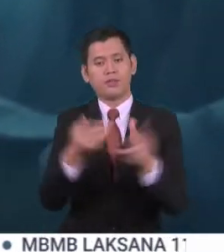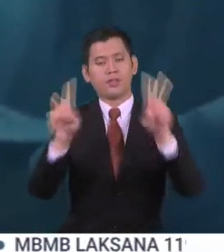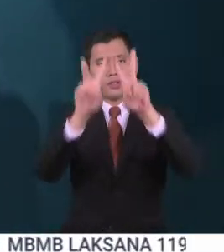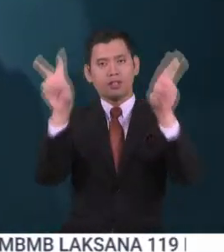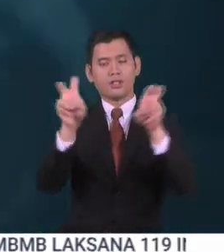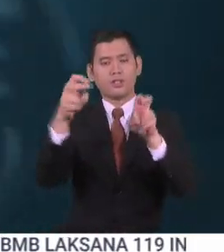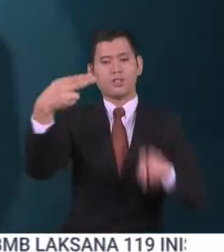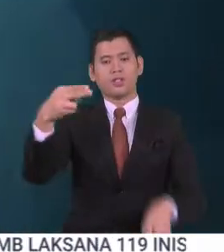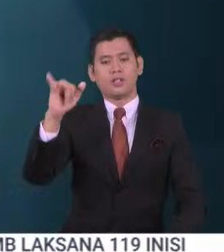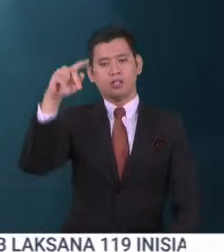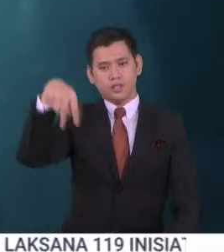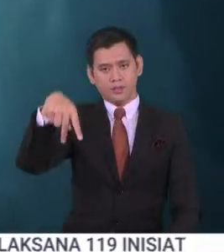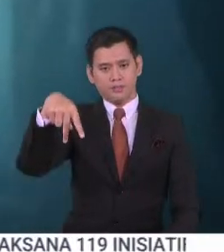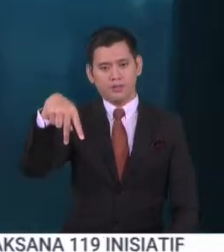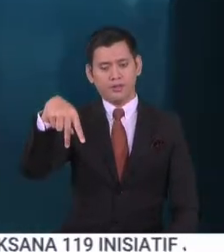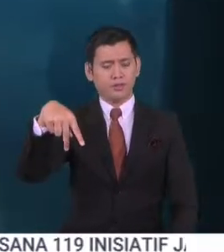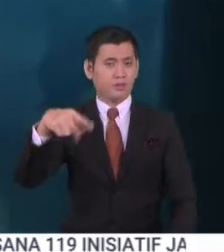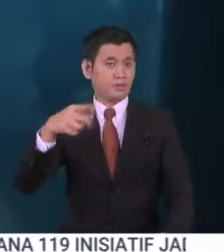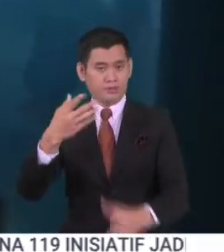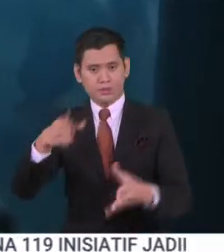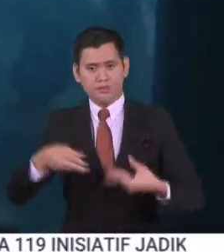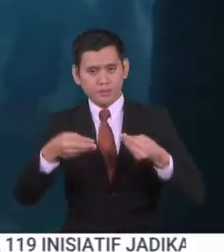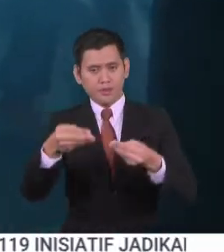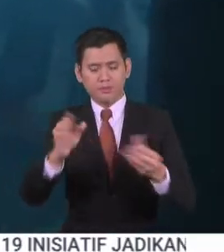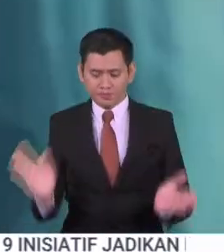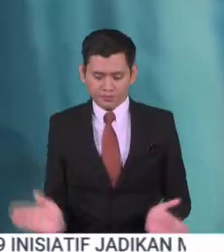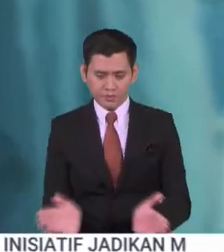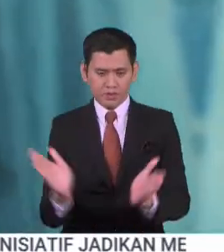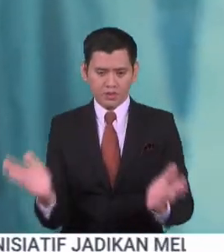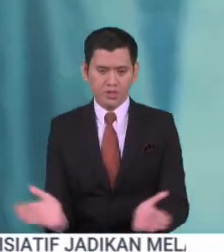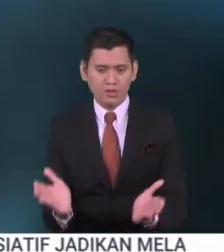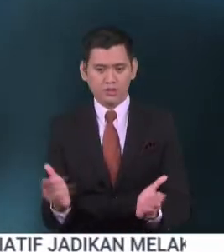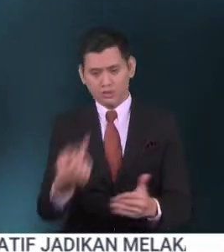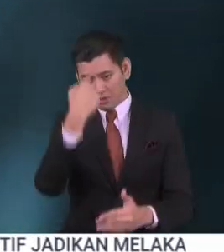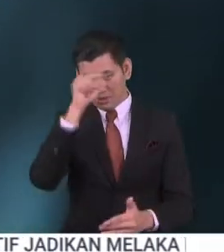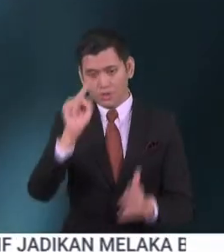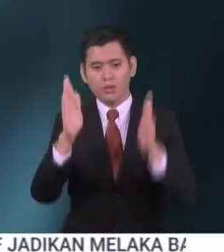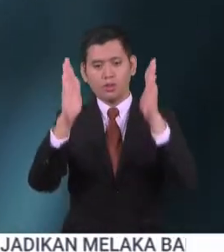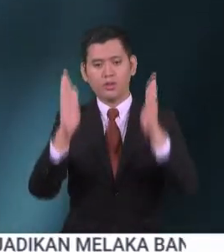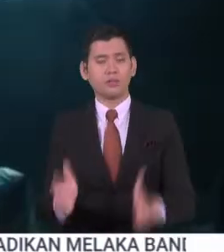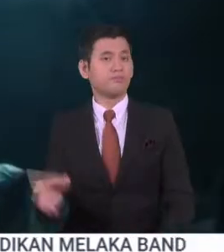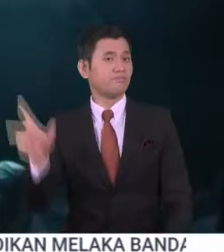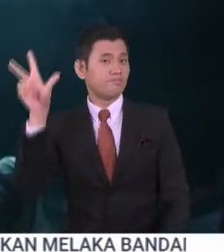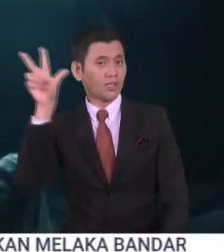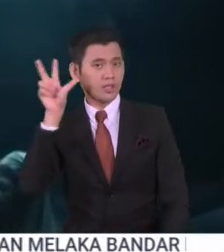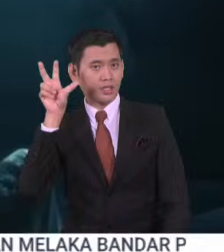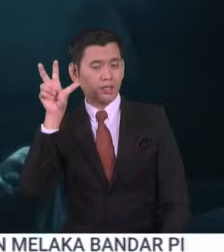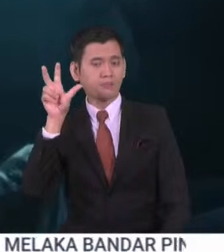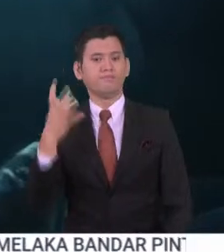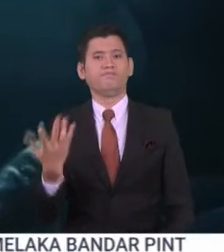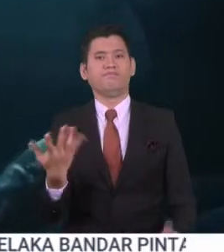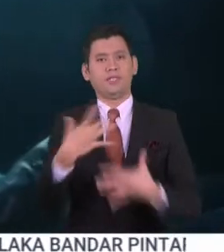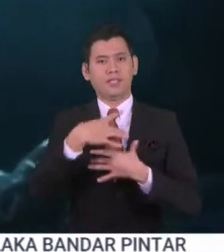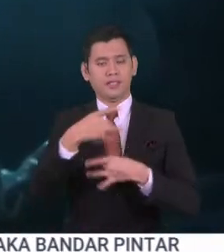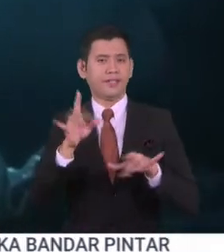mesej tersembunyi yang menyampaikan motivasi secara agresif untuk pendengar muzik hip-hop.